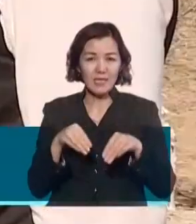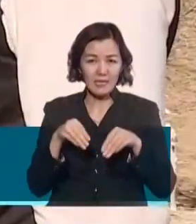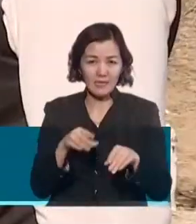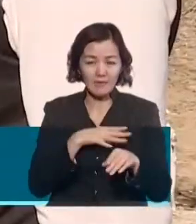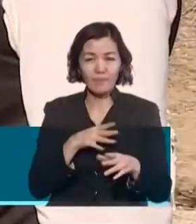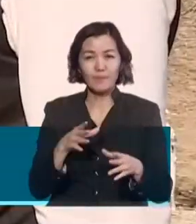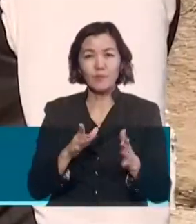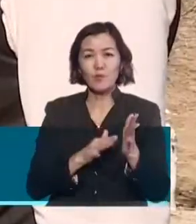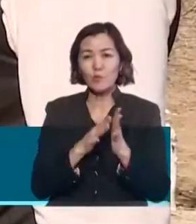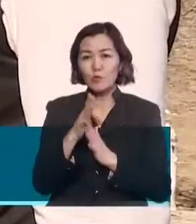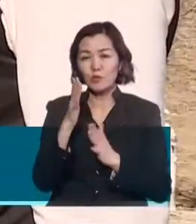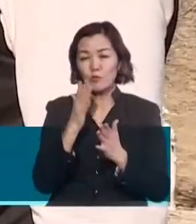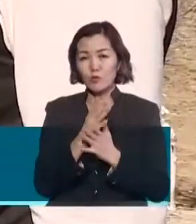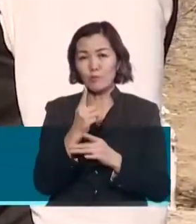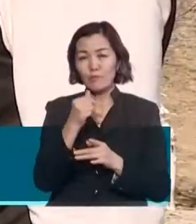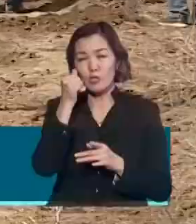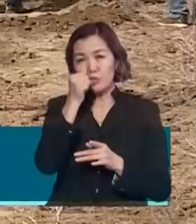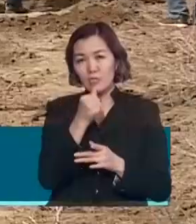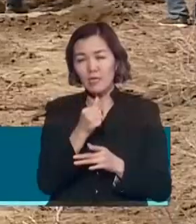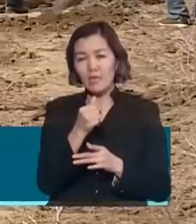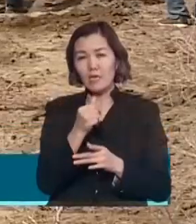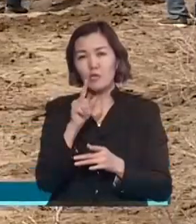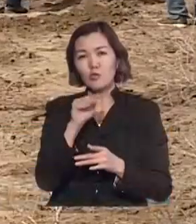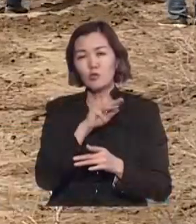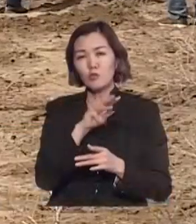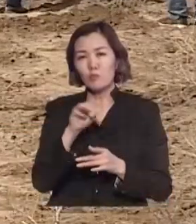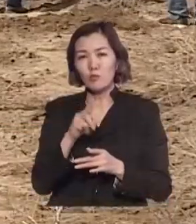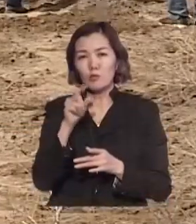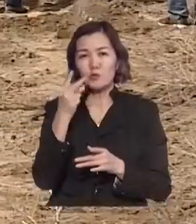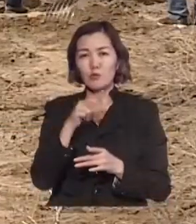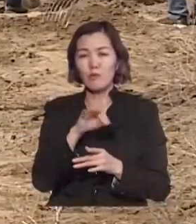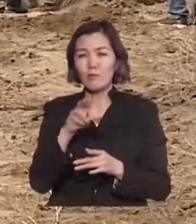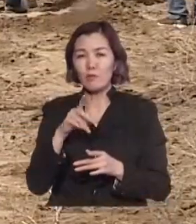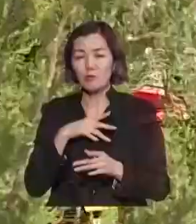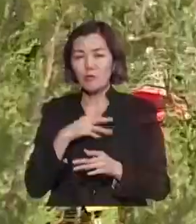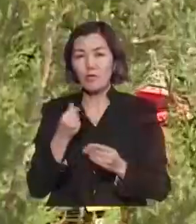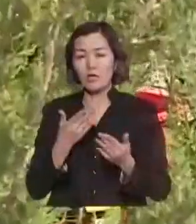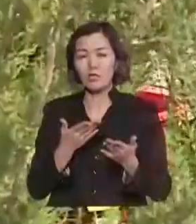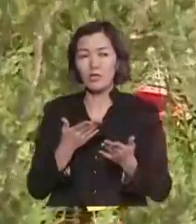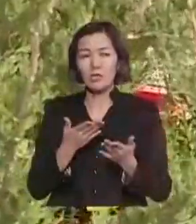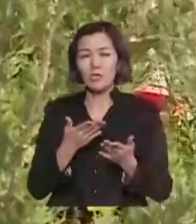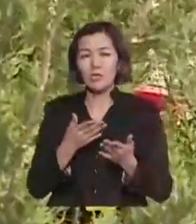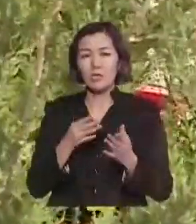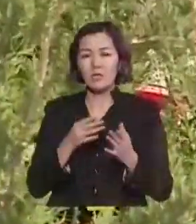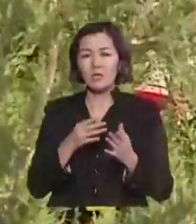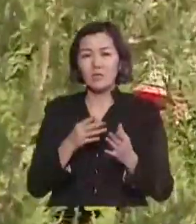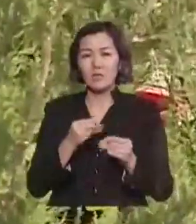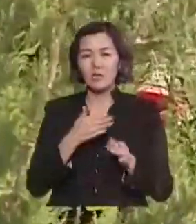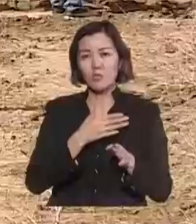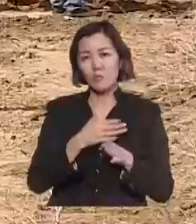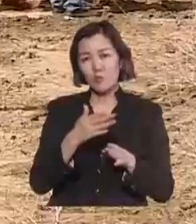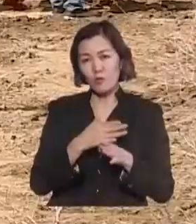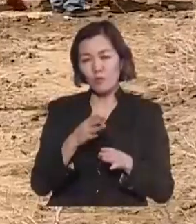біз көктетіп отырмыз қазір. Жылына кем дегенде 100 миллион 120 миллион теңге ақша осы абаттандыруға жұмыс жасалып